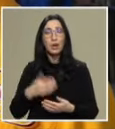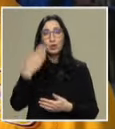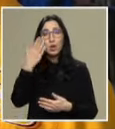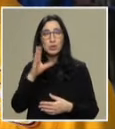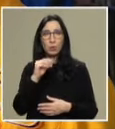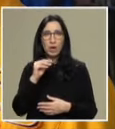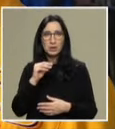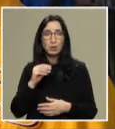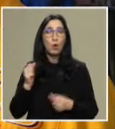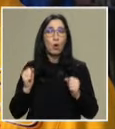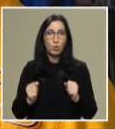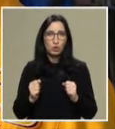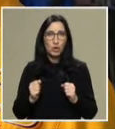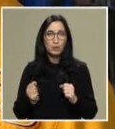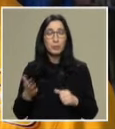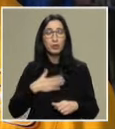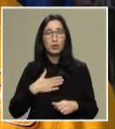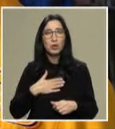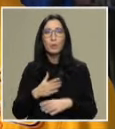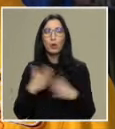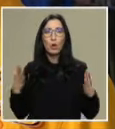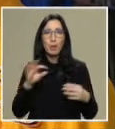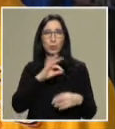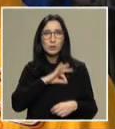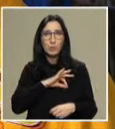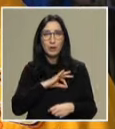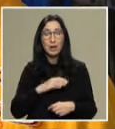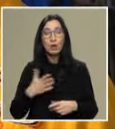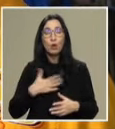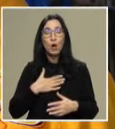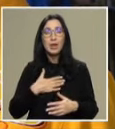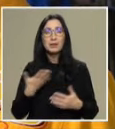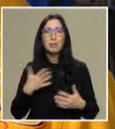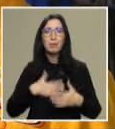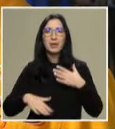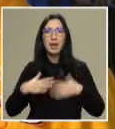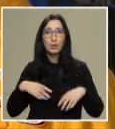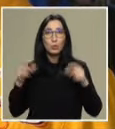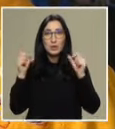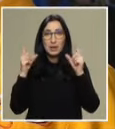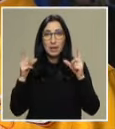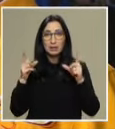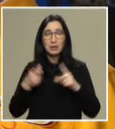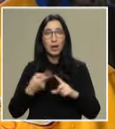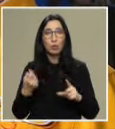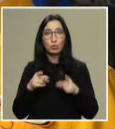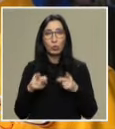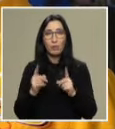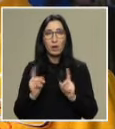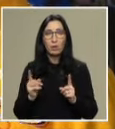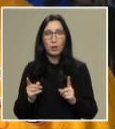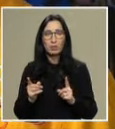казано, очаквахме, че ще има голям успех, но и аз съм приятно изненадана от това,